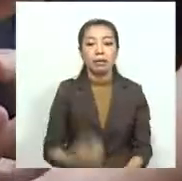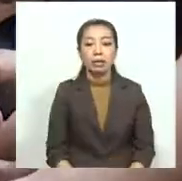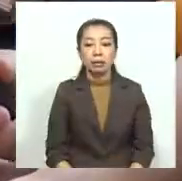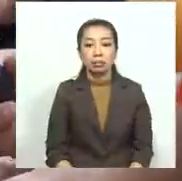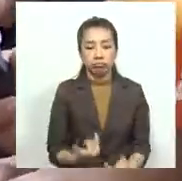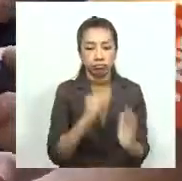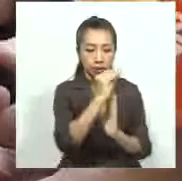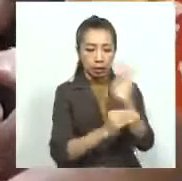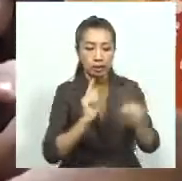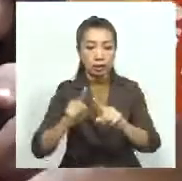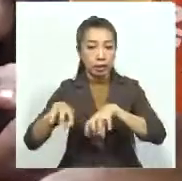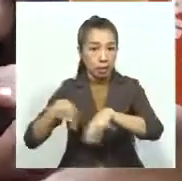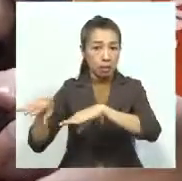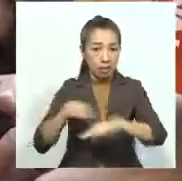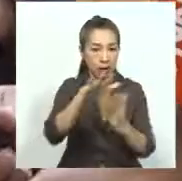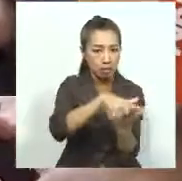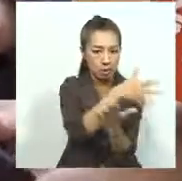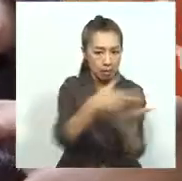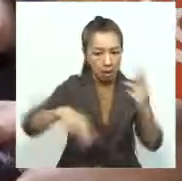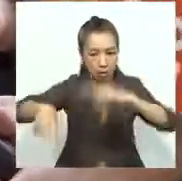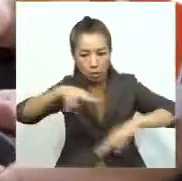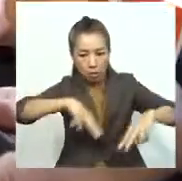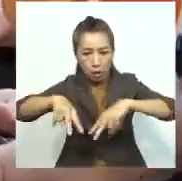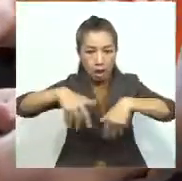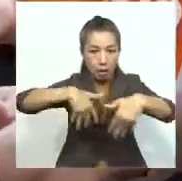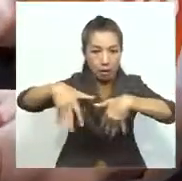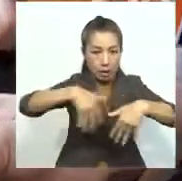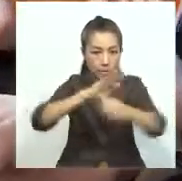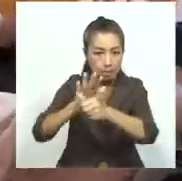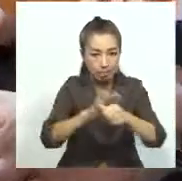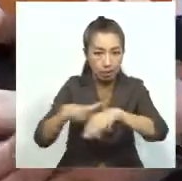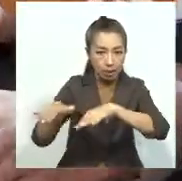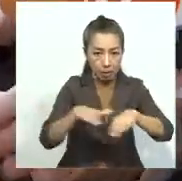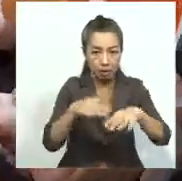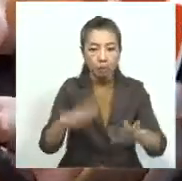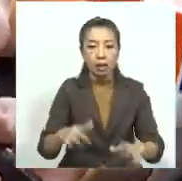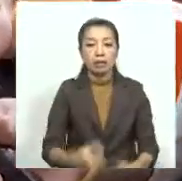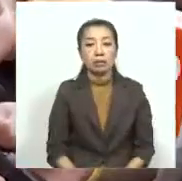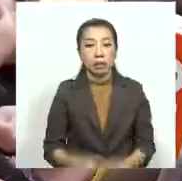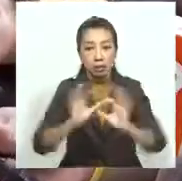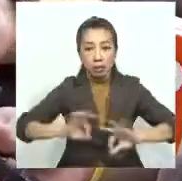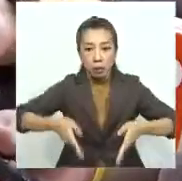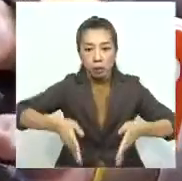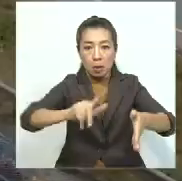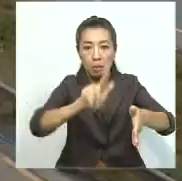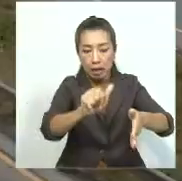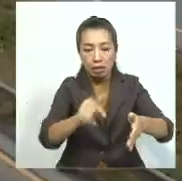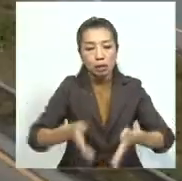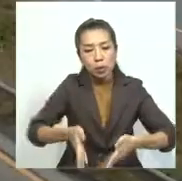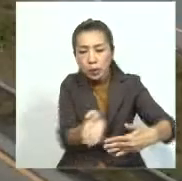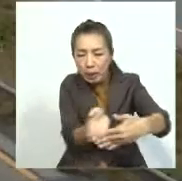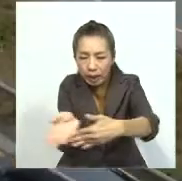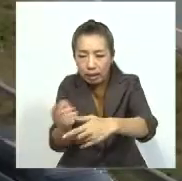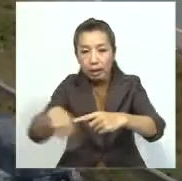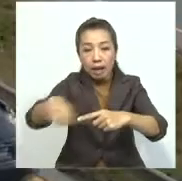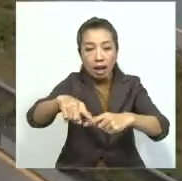ที่มีความพร้อมและเตรียมแผนเพื่อดูแลความปลอดภัยของประชาชนอย่างเต็มที่โดยเฉพาะในถนนสายหลักและถนนสายรองจะมี